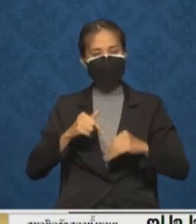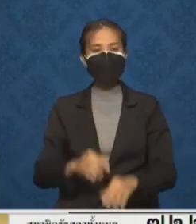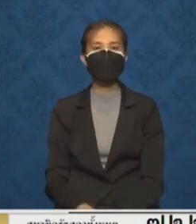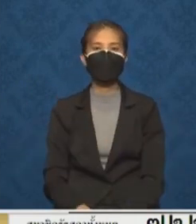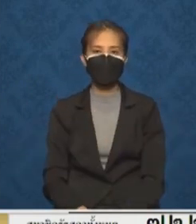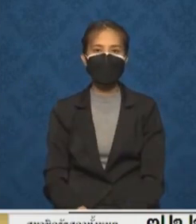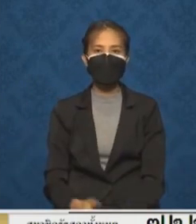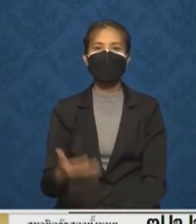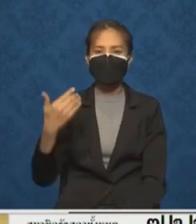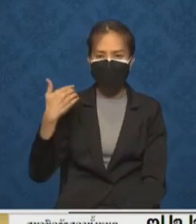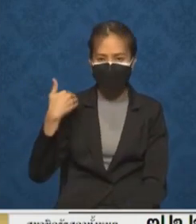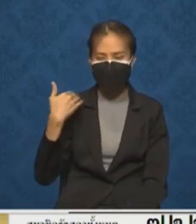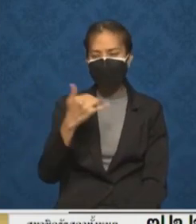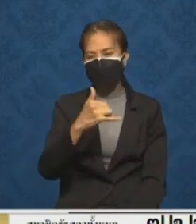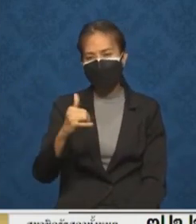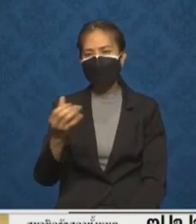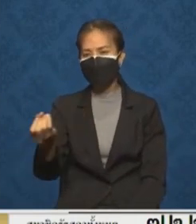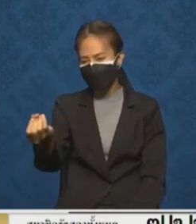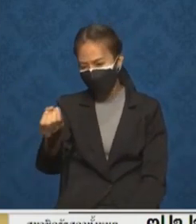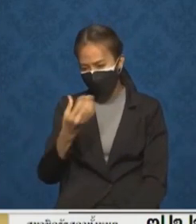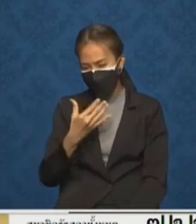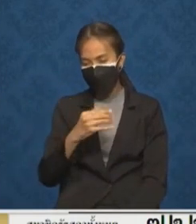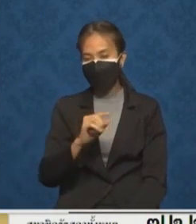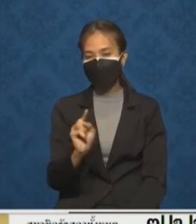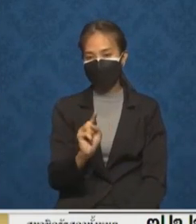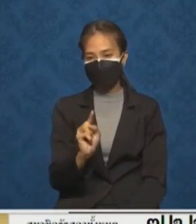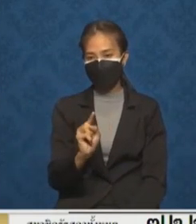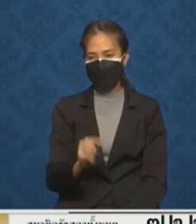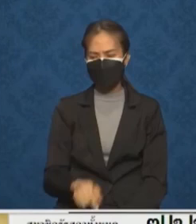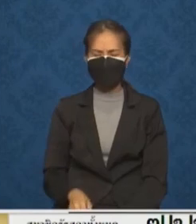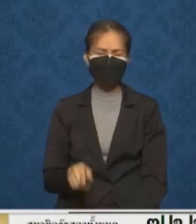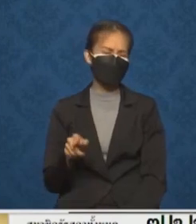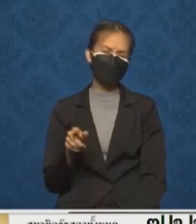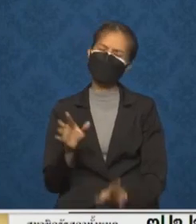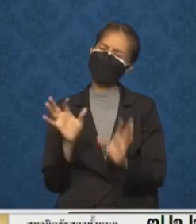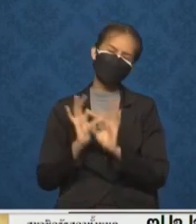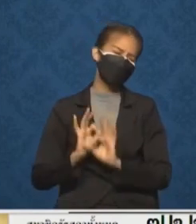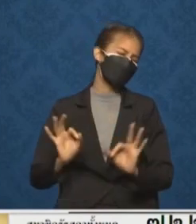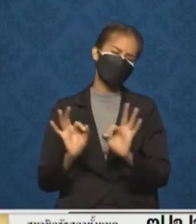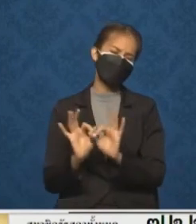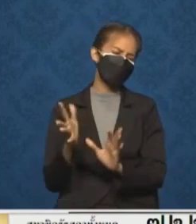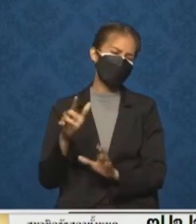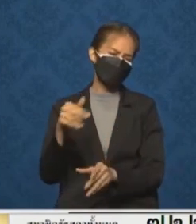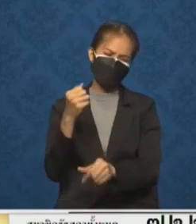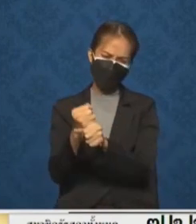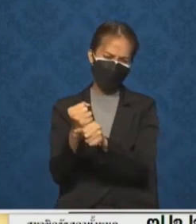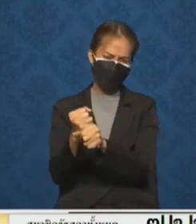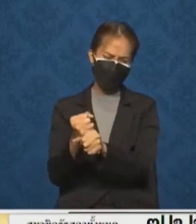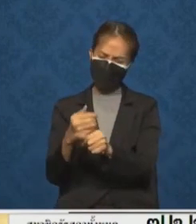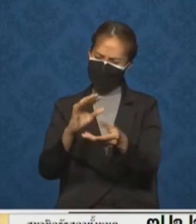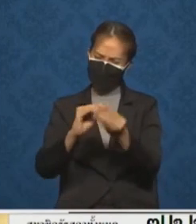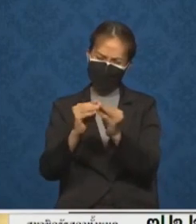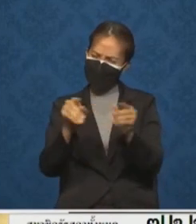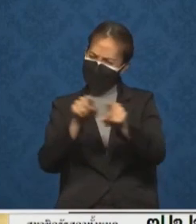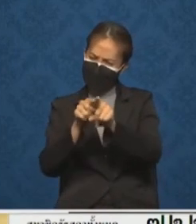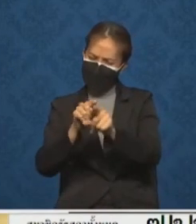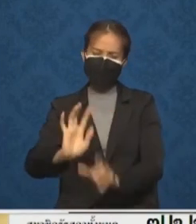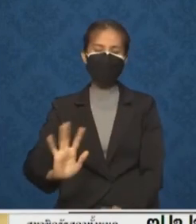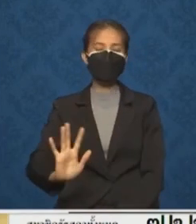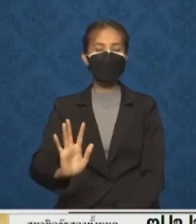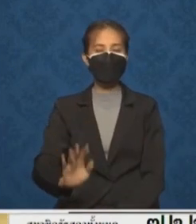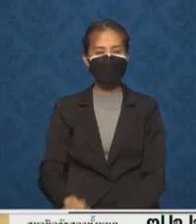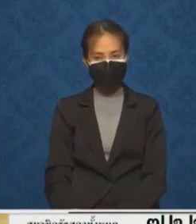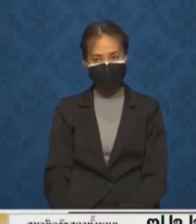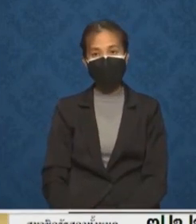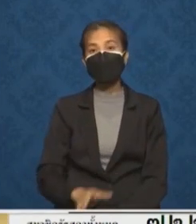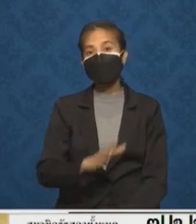บางท่านก็บอกว่าคงไม่จำเป็นที่จะต้องทำเช่นนั้นแล้วมั้งครับถ้า